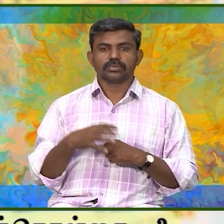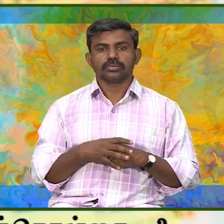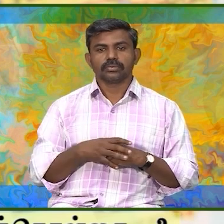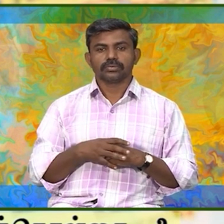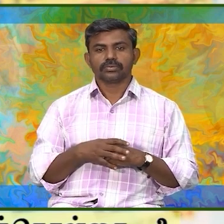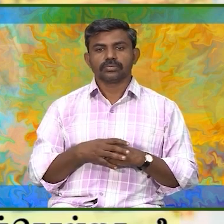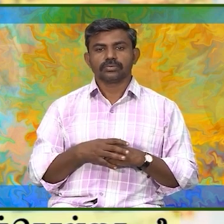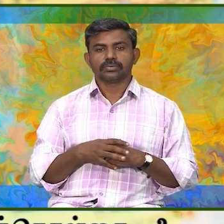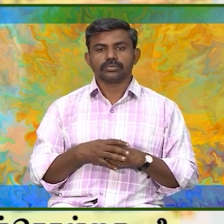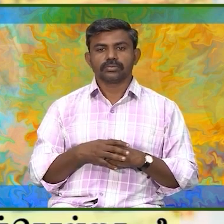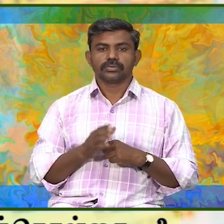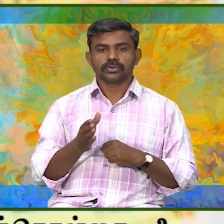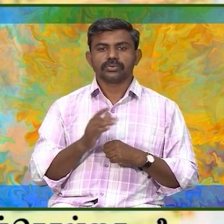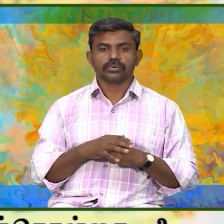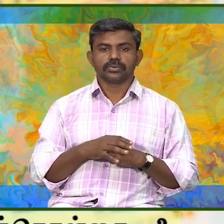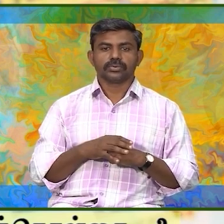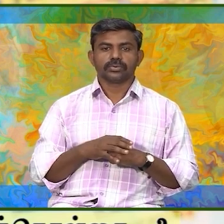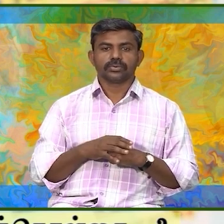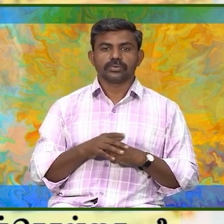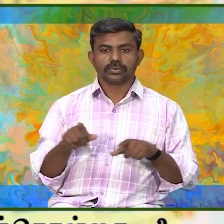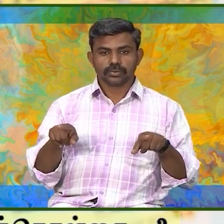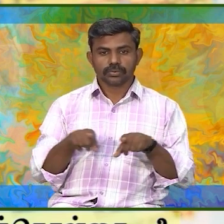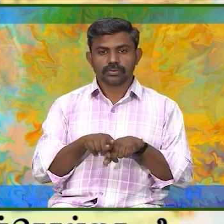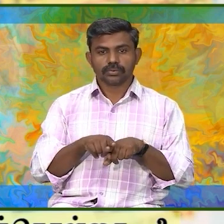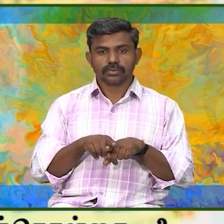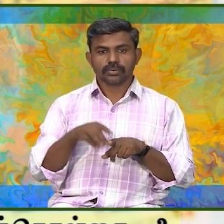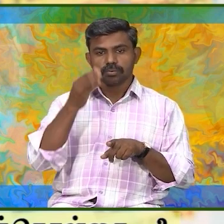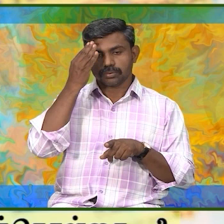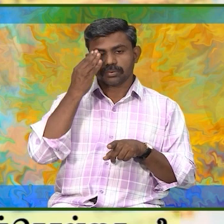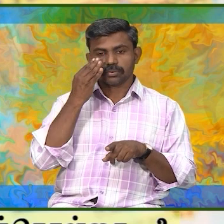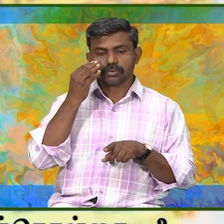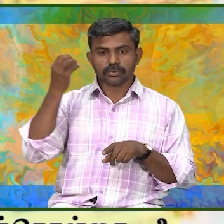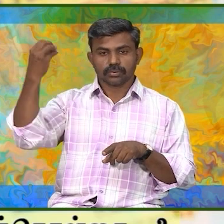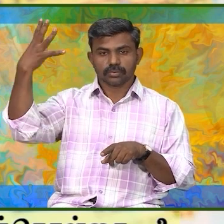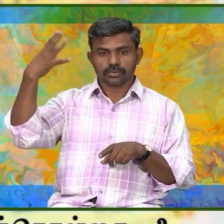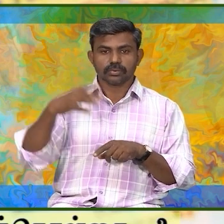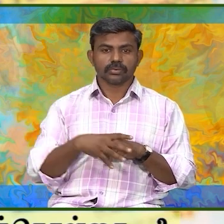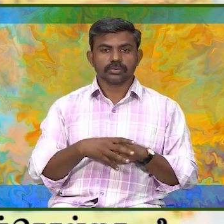அதனால் நம்ம அதுக்கு ஒரு கொள்கை வச்சுருப்போம். அதே போல் இரவு நேரம் விளக்கு வச்ச பிறகு